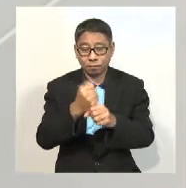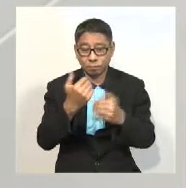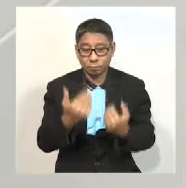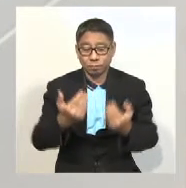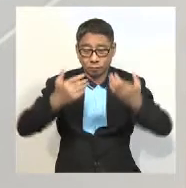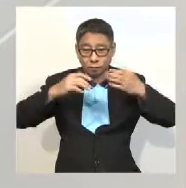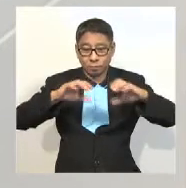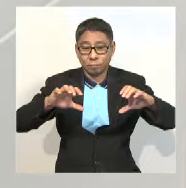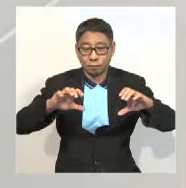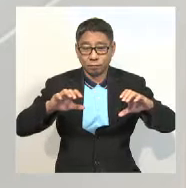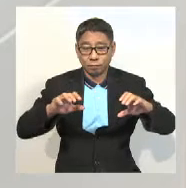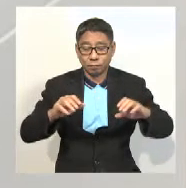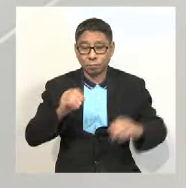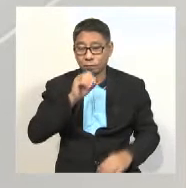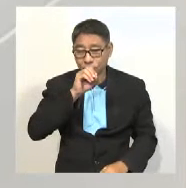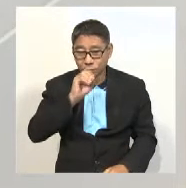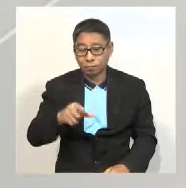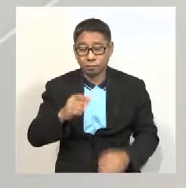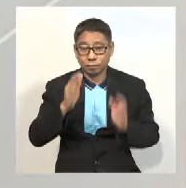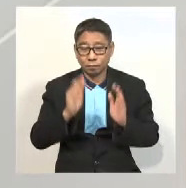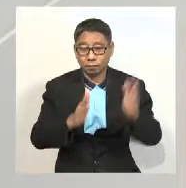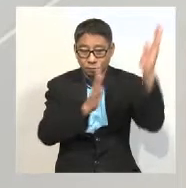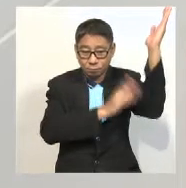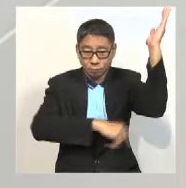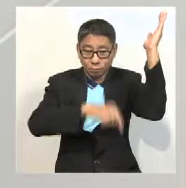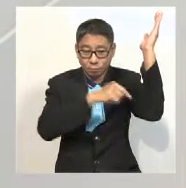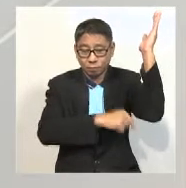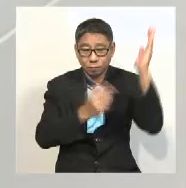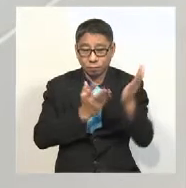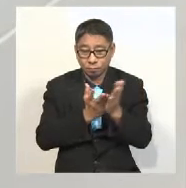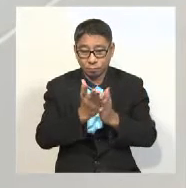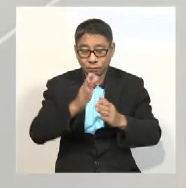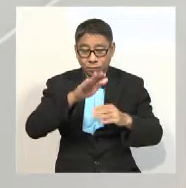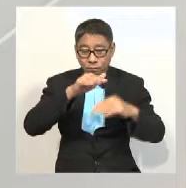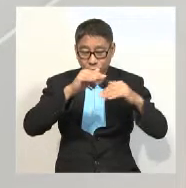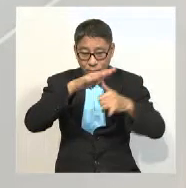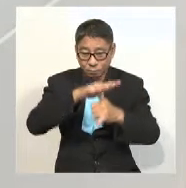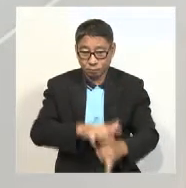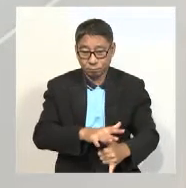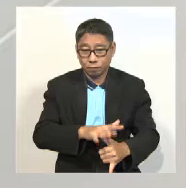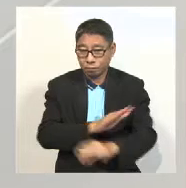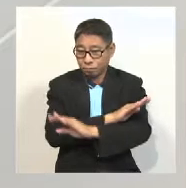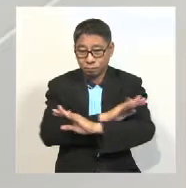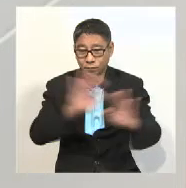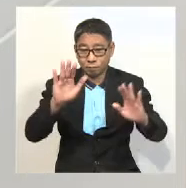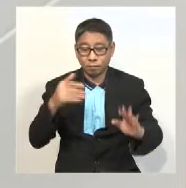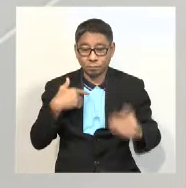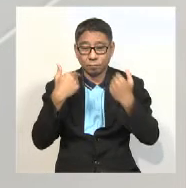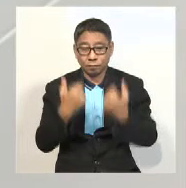รัฐบาลได้กำชับหน่วยในพื้นที่เด็ดขาดเรื่องสิทธิมนุษยชนและกำชับว่าถ้